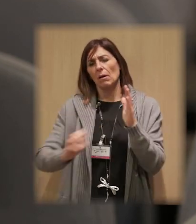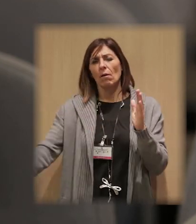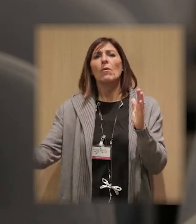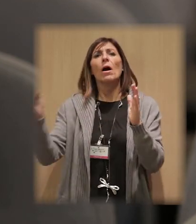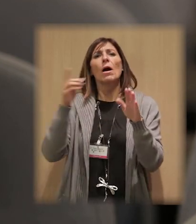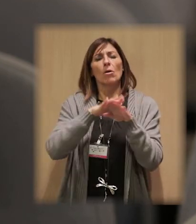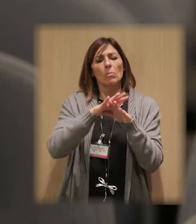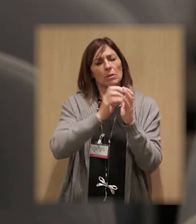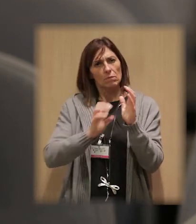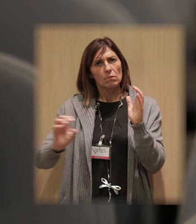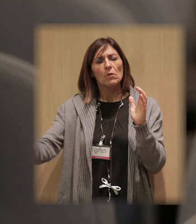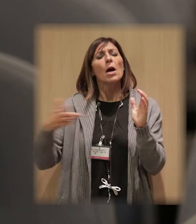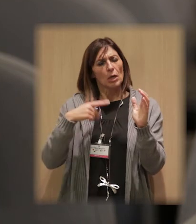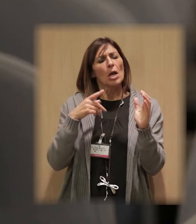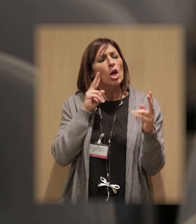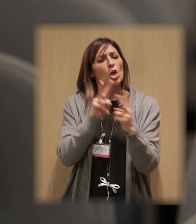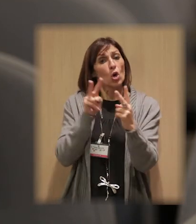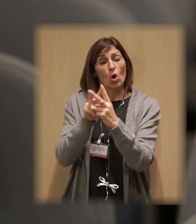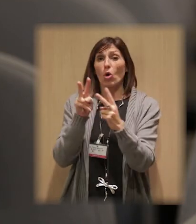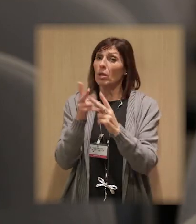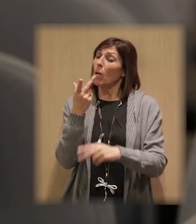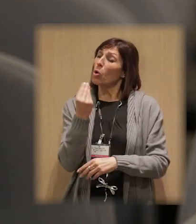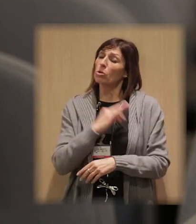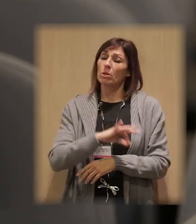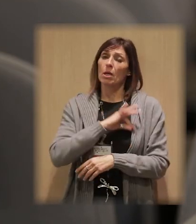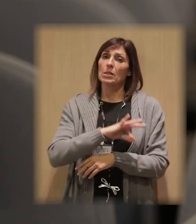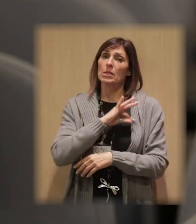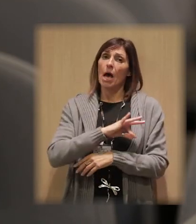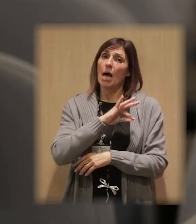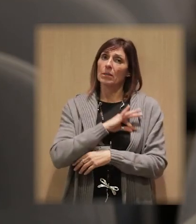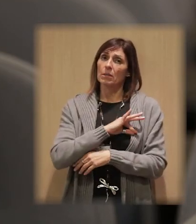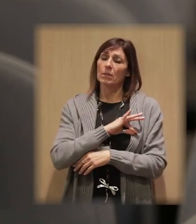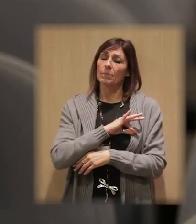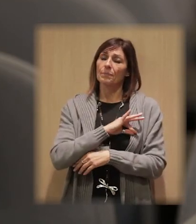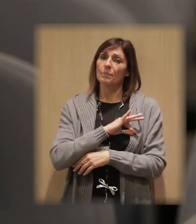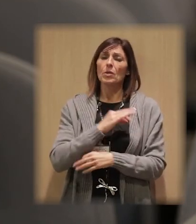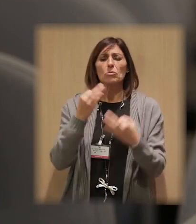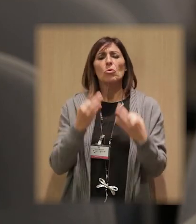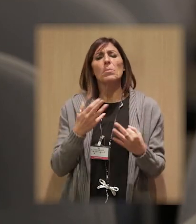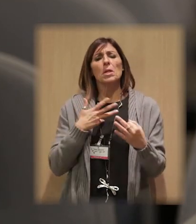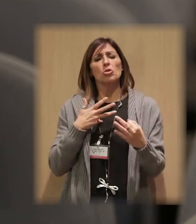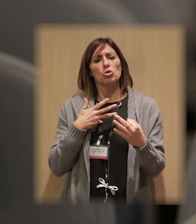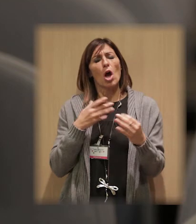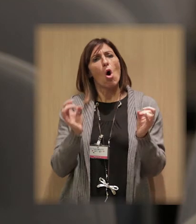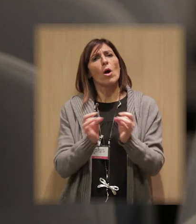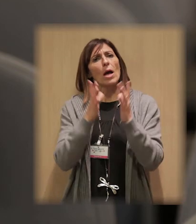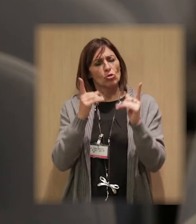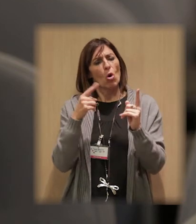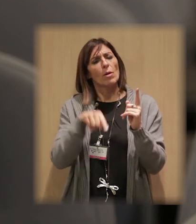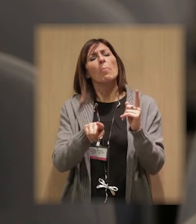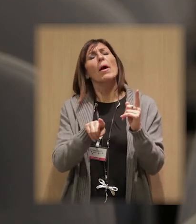diverse, incontri interessanti e ci saranno sicuramente delle opportunità per